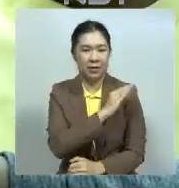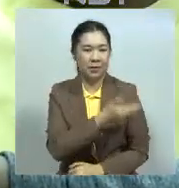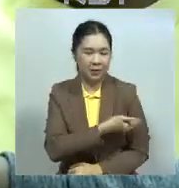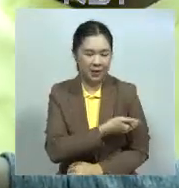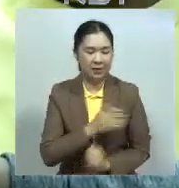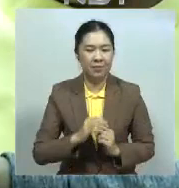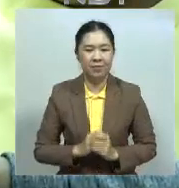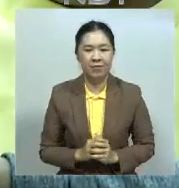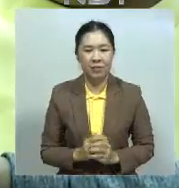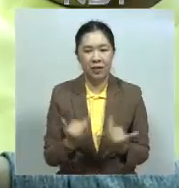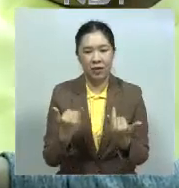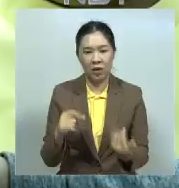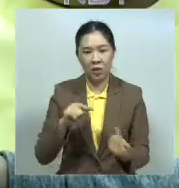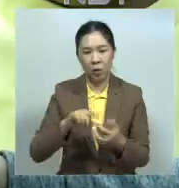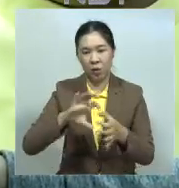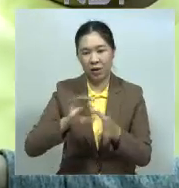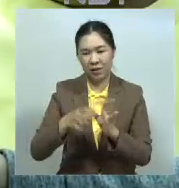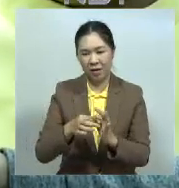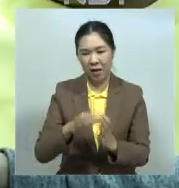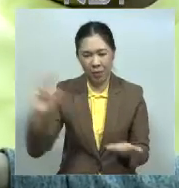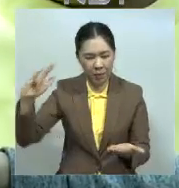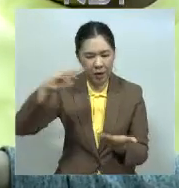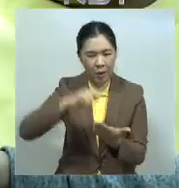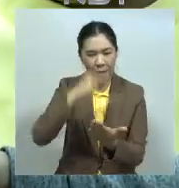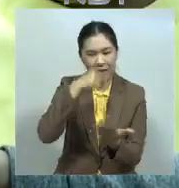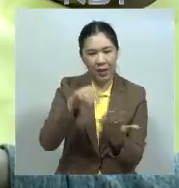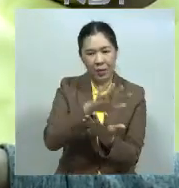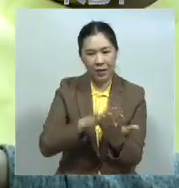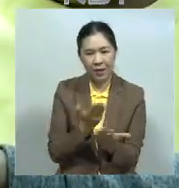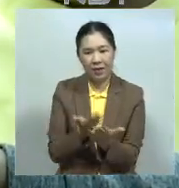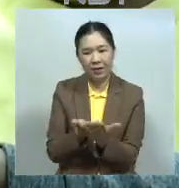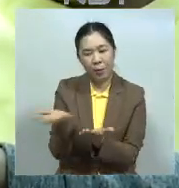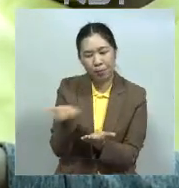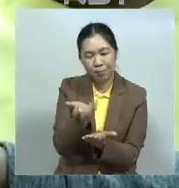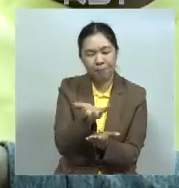วมถึงดึงทัวร์นาเมนต์กีฬาระดับโลกให้มาแข่งขันในประเทศไทยเพื่อนำรายได้เข้าประเทศค่ะ